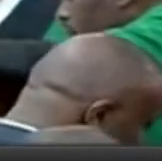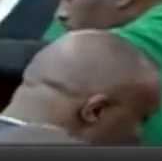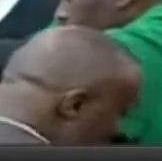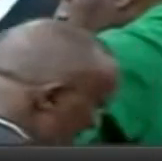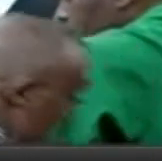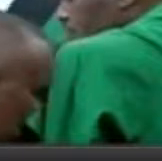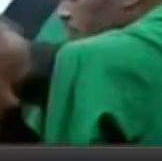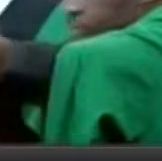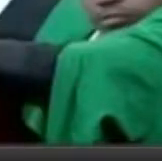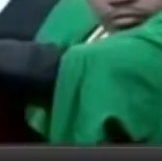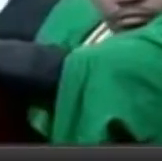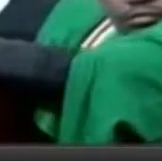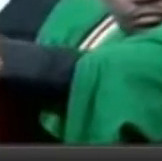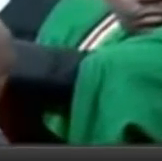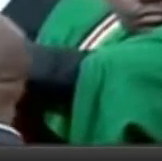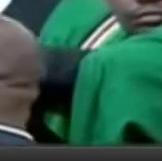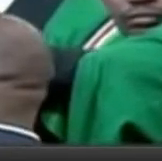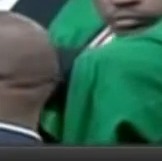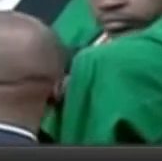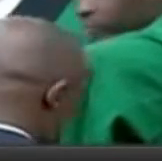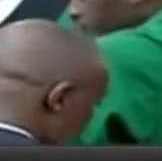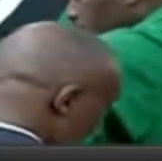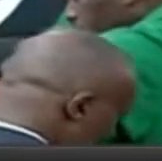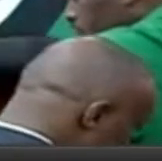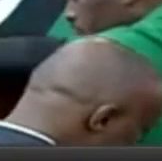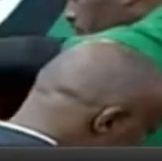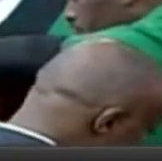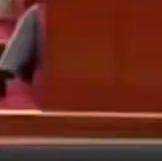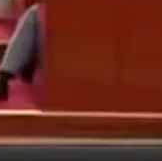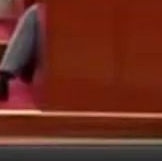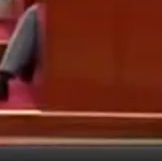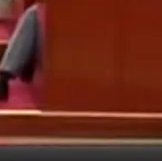Seme James Wamburanyikal.